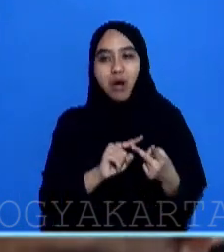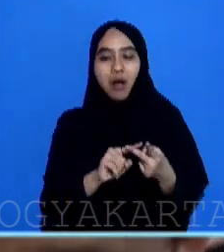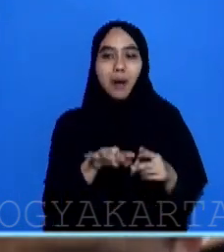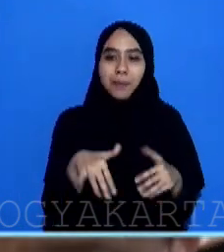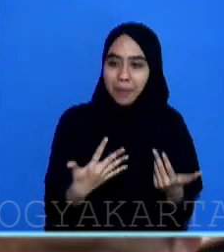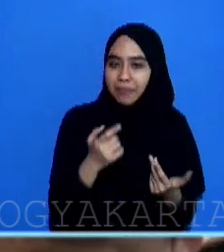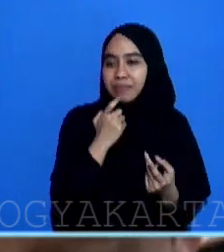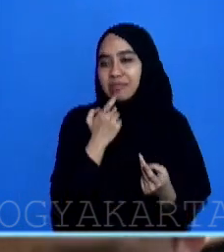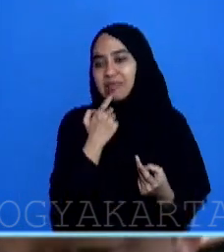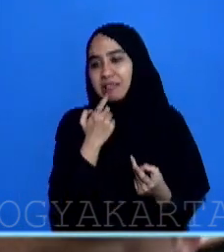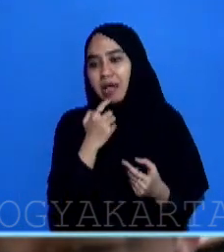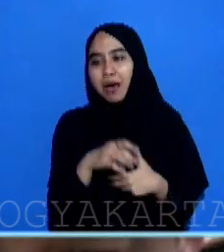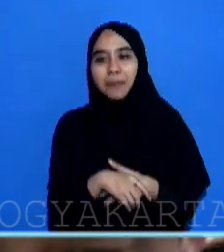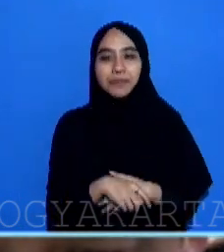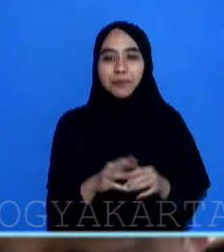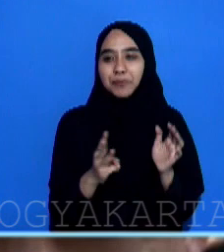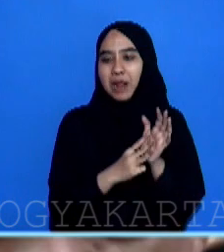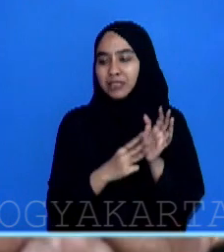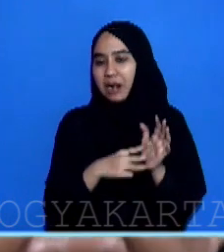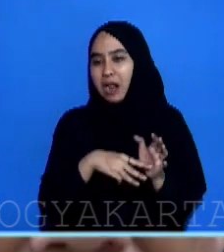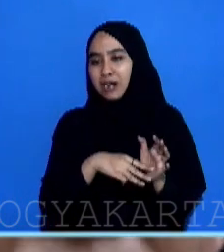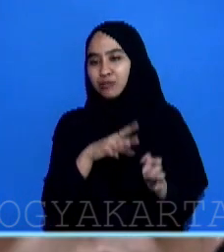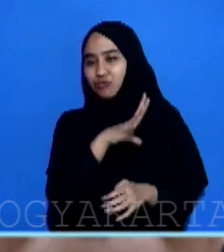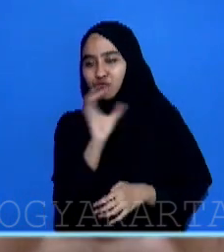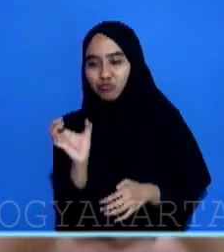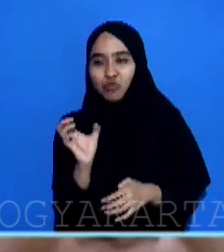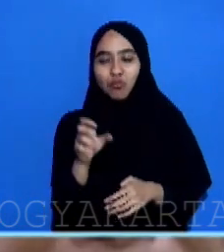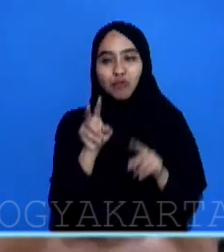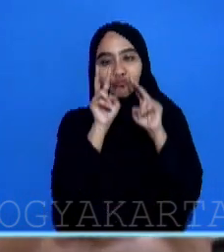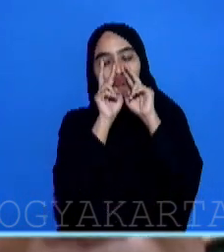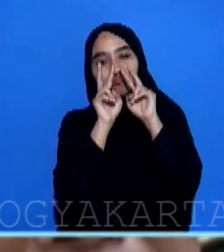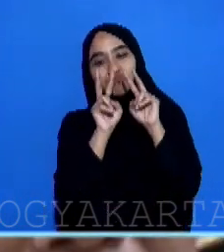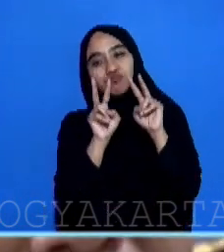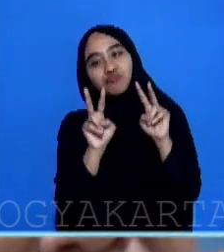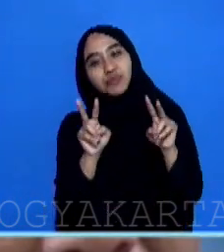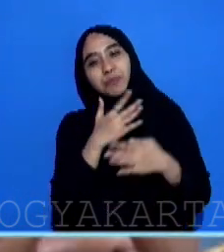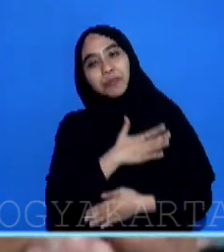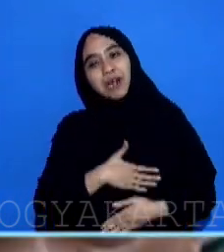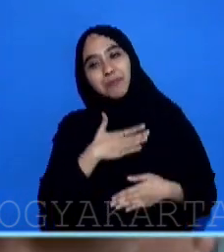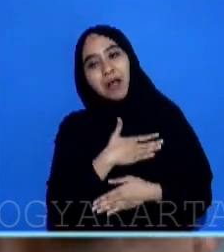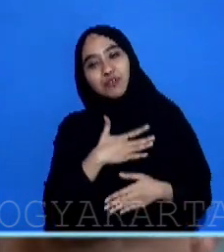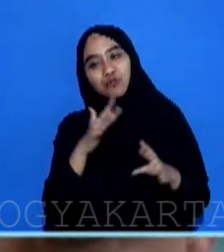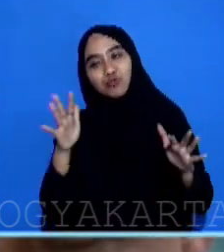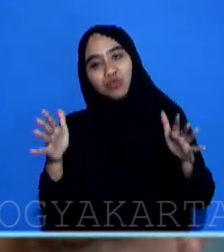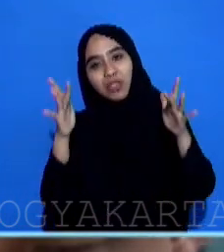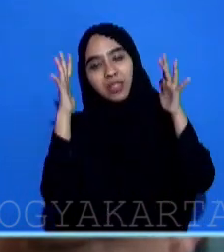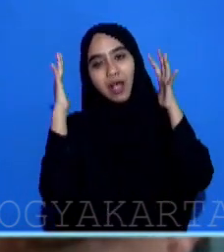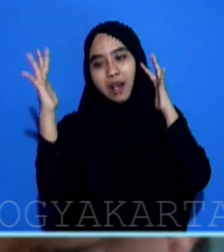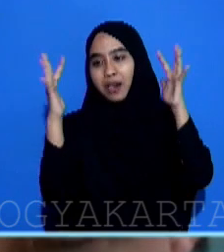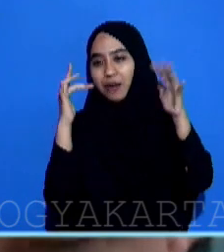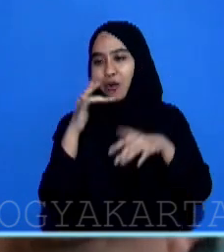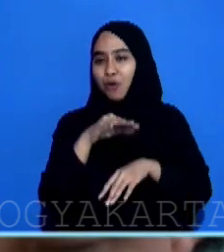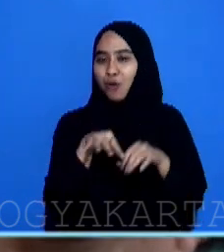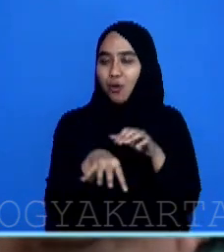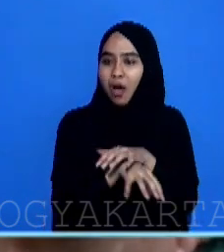masalah tiap sore ini bisa menikmati eh hutan mangroove yang di atasnya